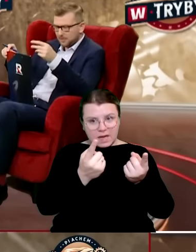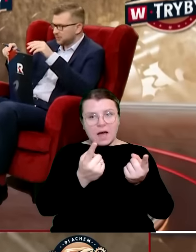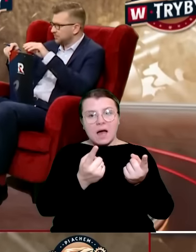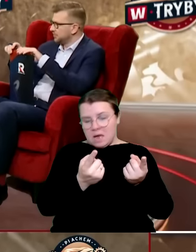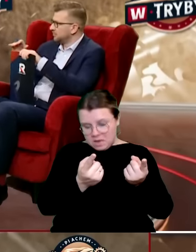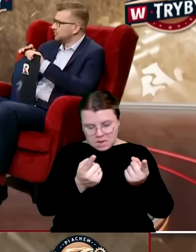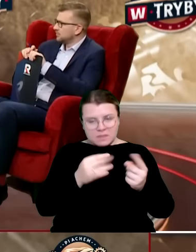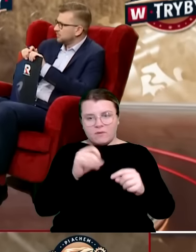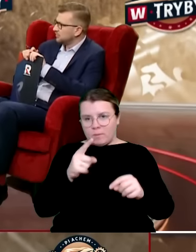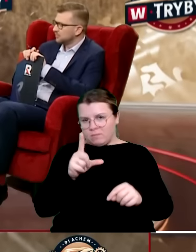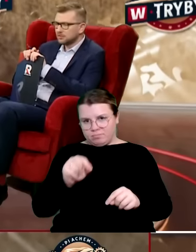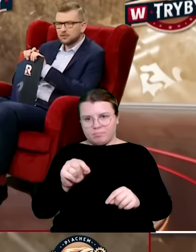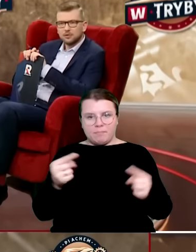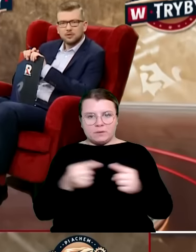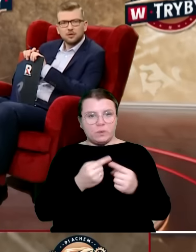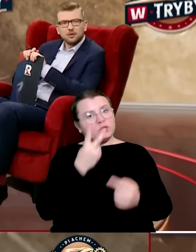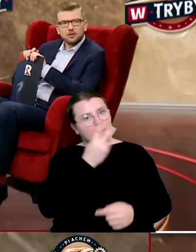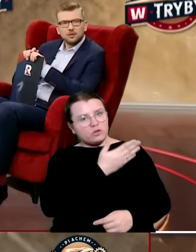jakże? Zobaczmy.